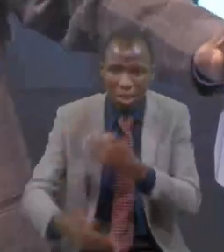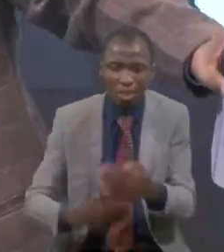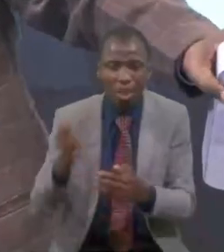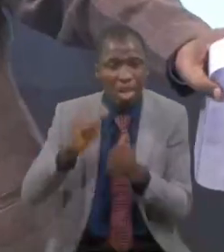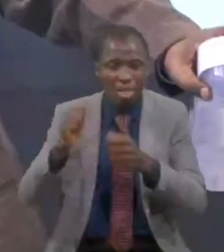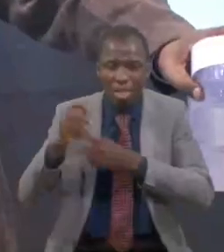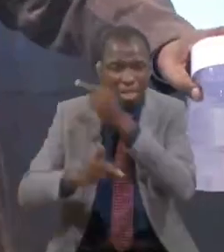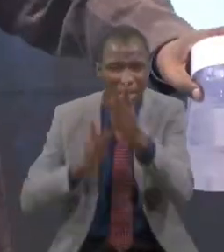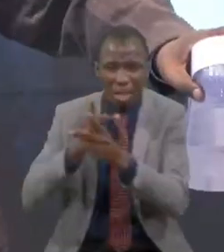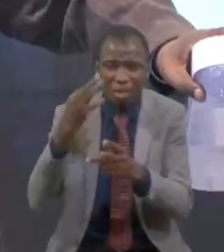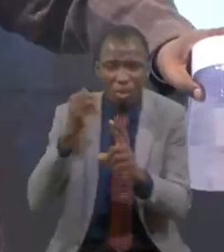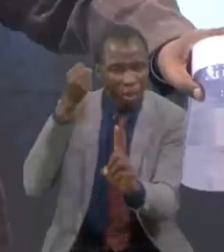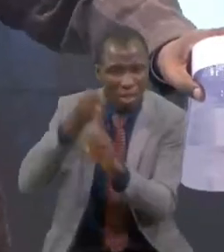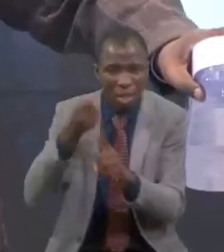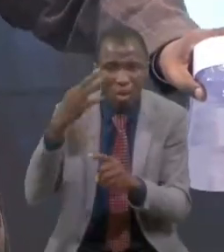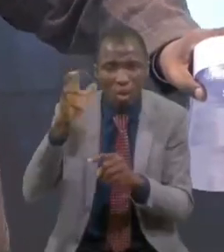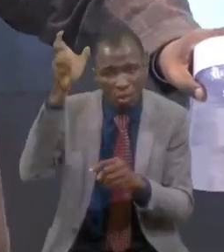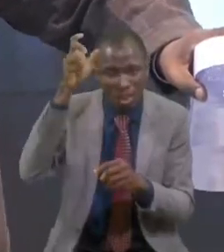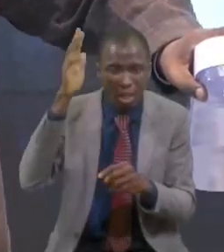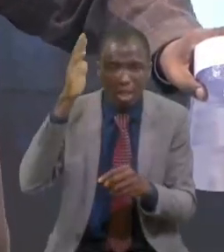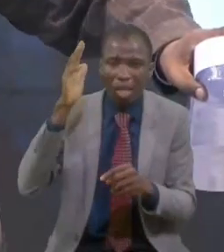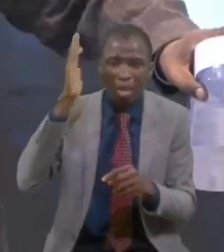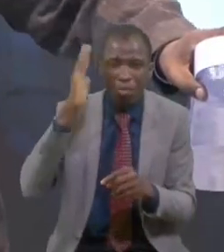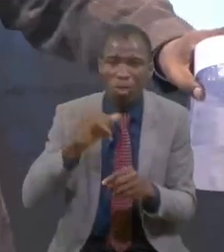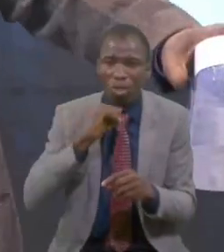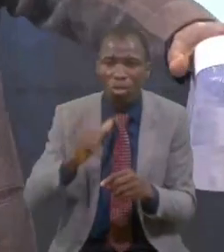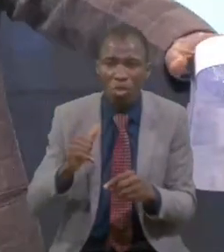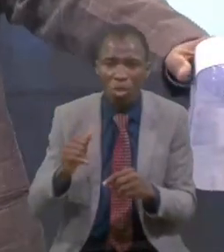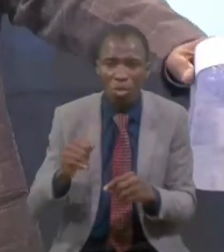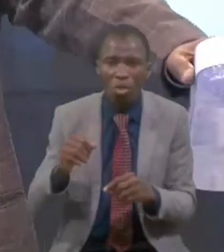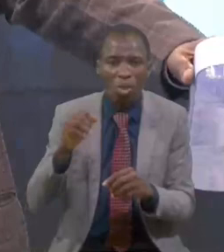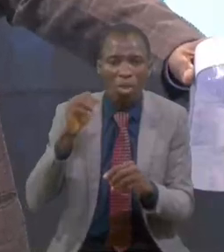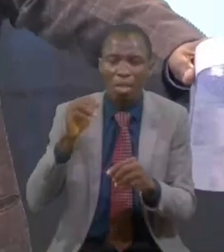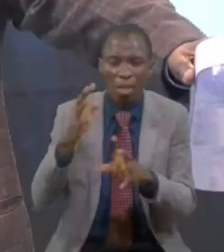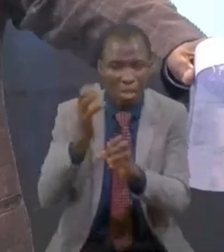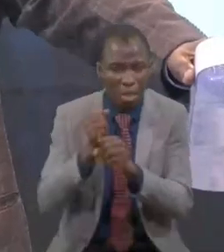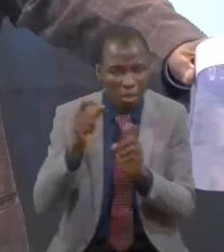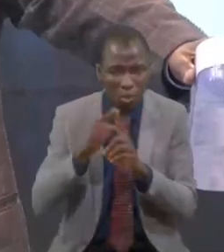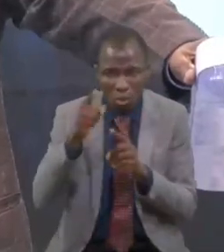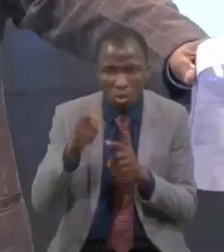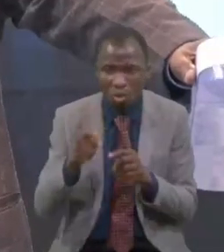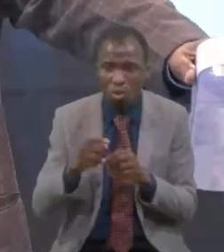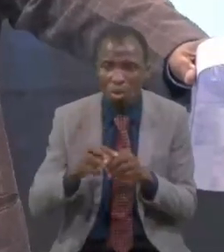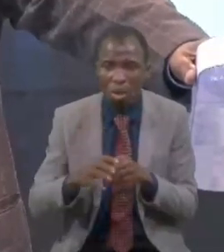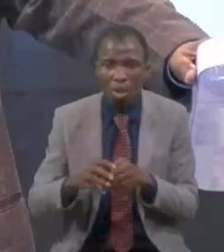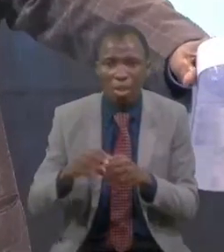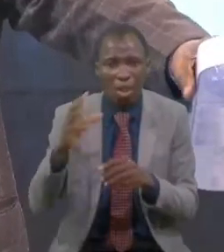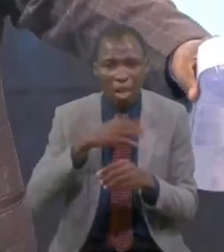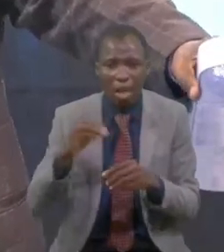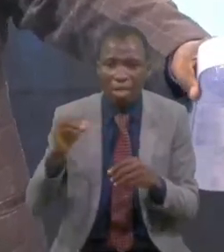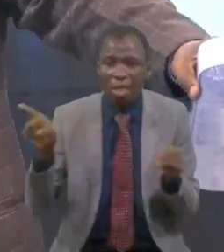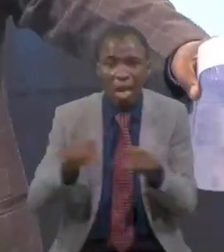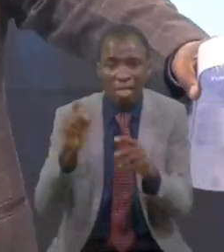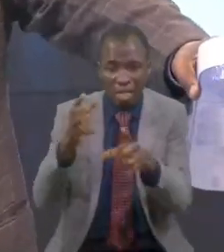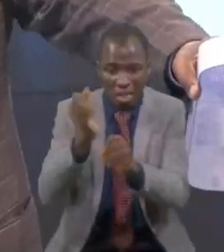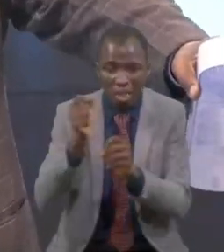d'affliction du diable comme cela vient arver à votre portail cela